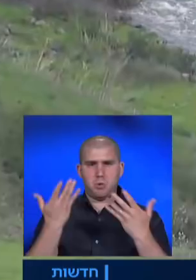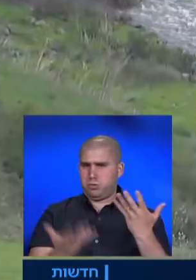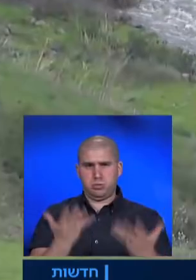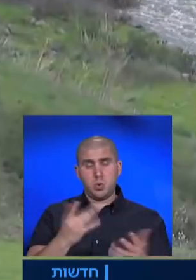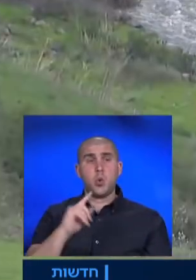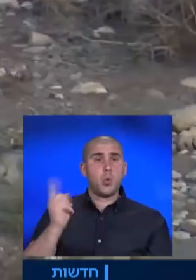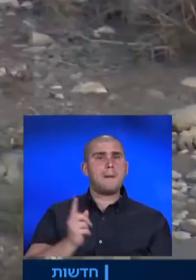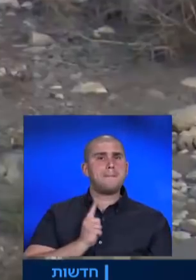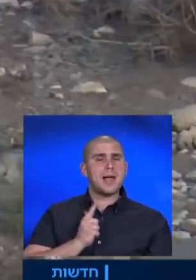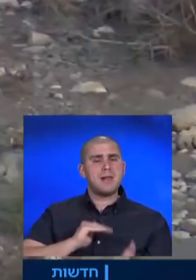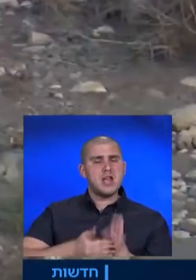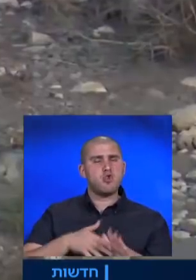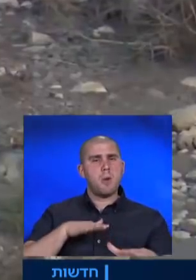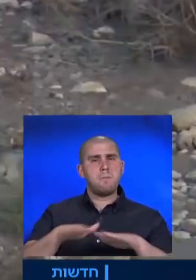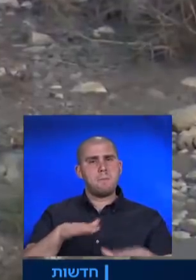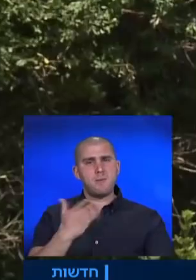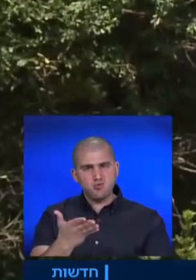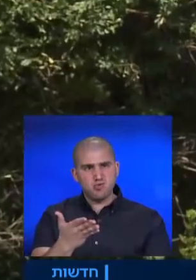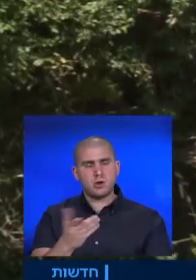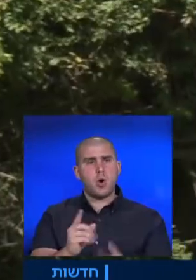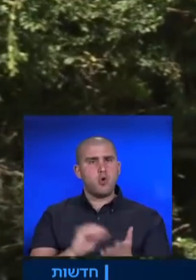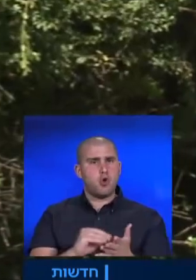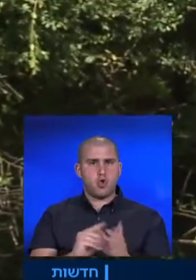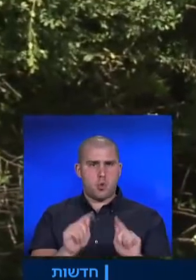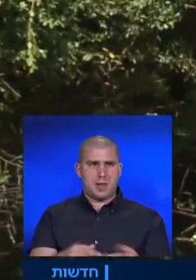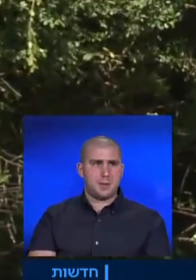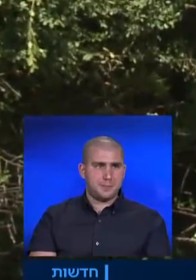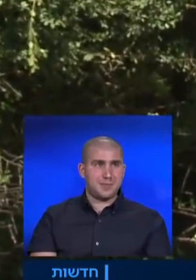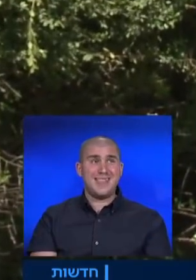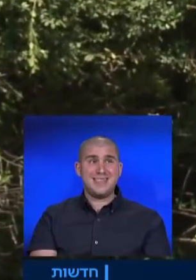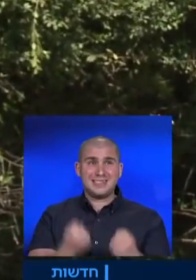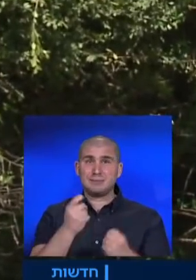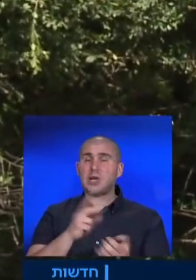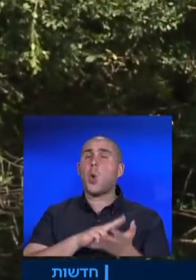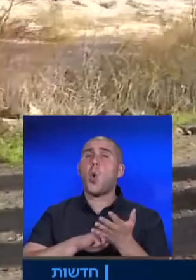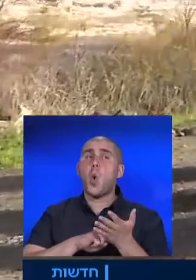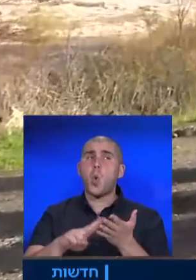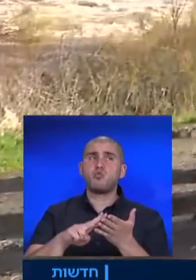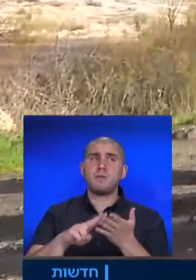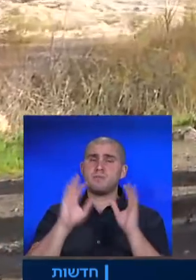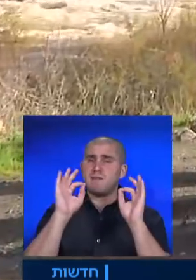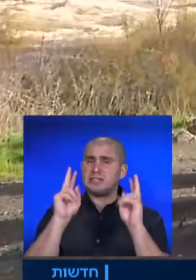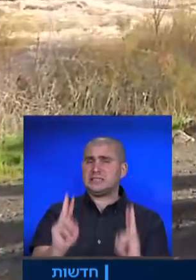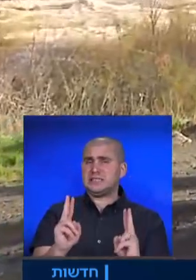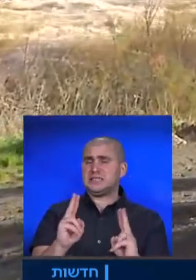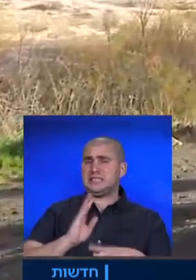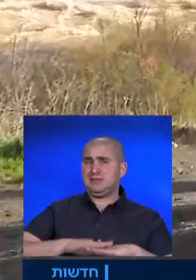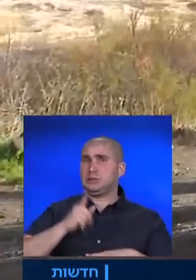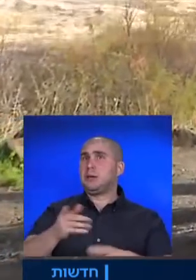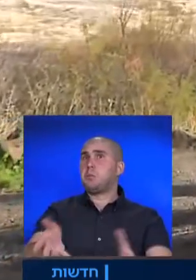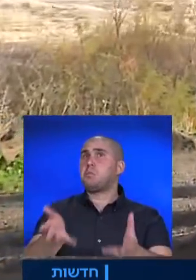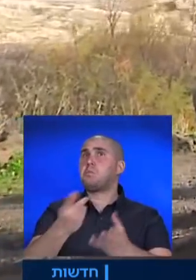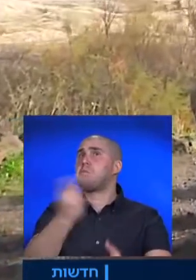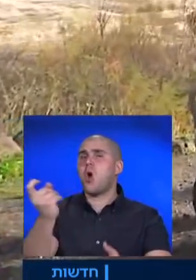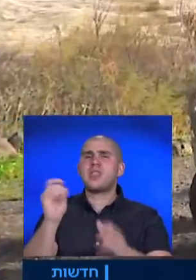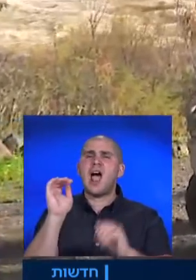לאישור מהממשלה שמבושש להגיע. הנזקים זה חודשיים של חוסר תפקוד, זה מאות אלפים של